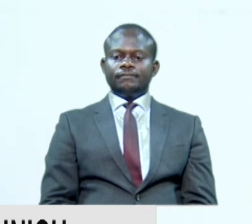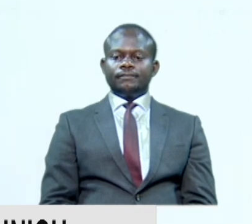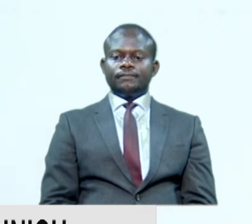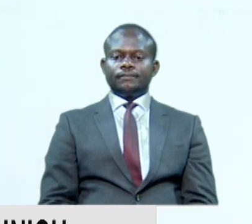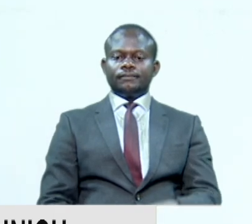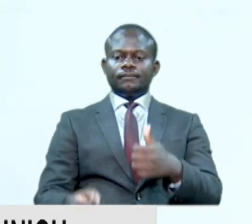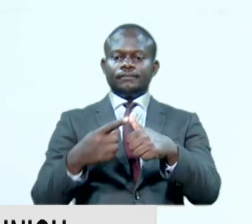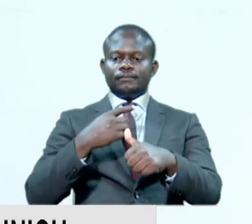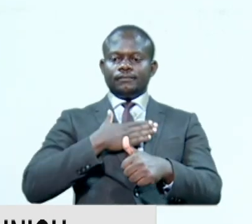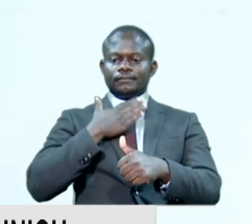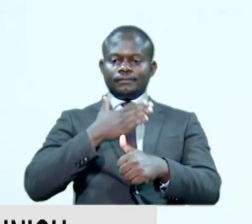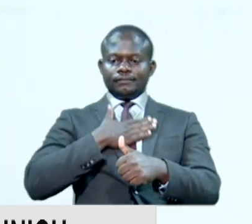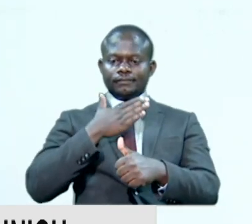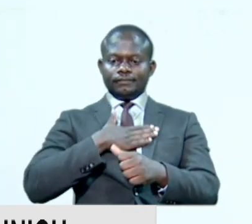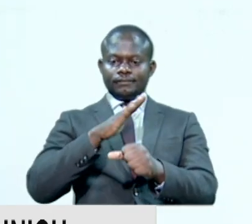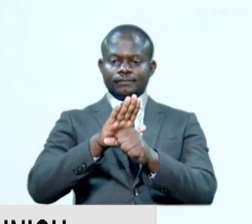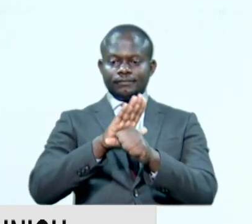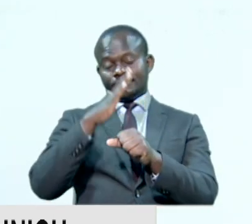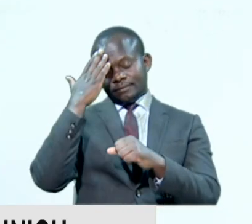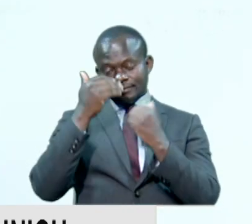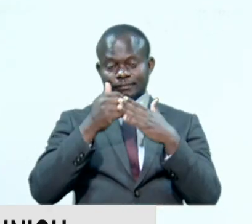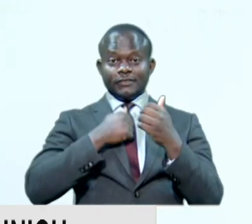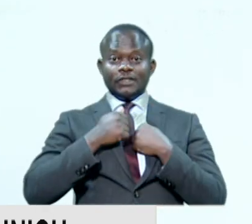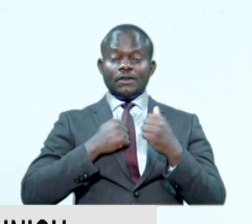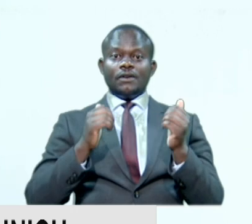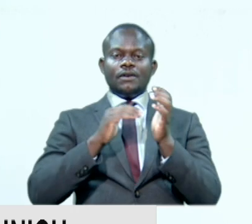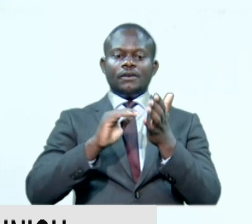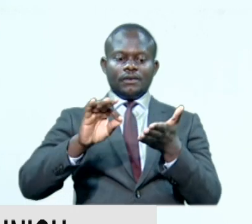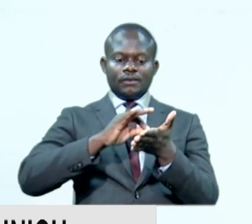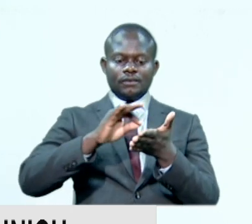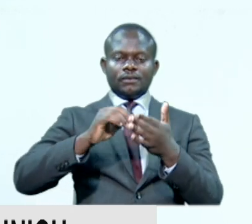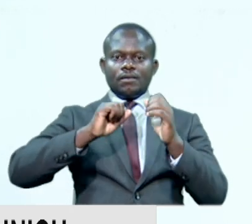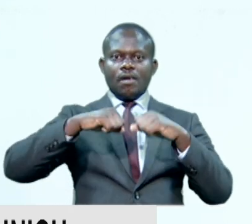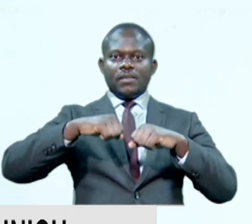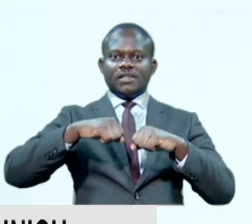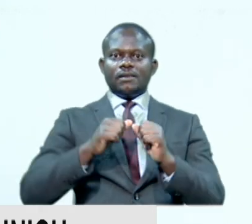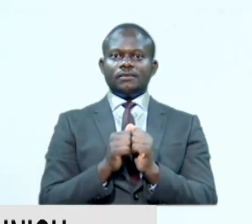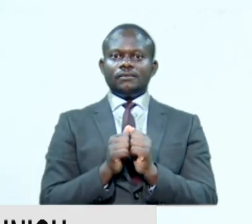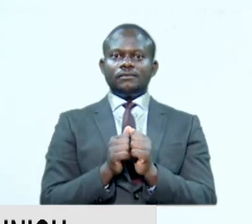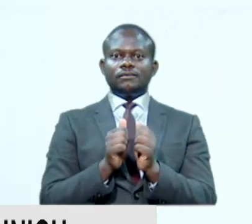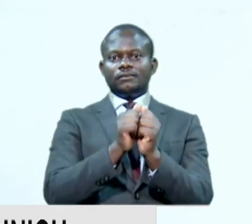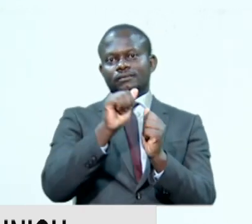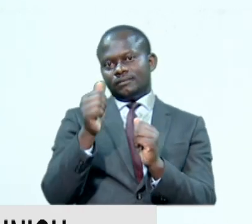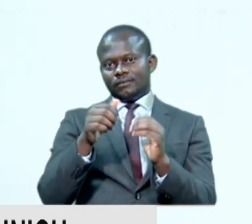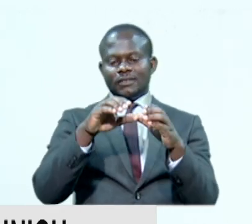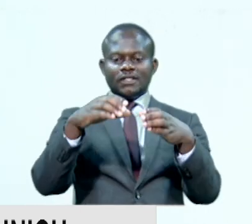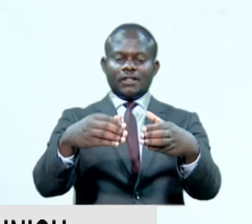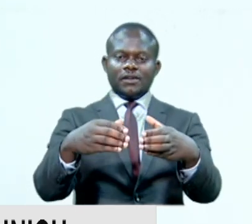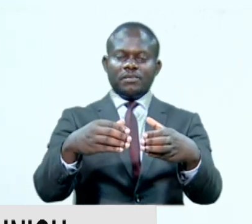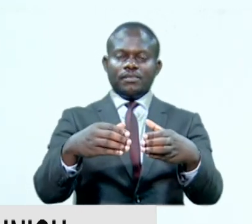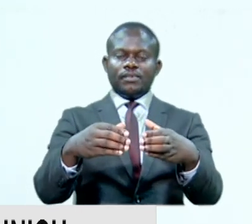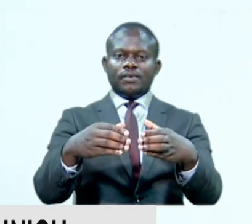twabanza kwanza kwishimira ko Rwanda rwongeye gusinya na amasezerano n'indi kipe